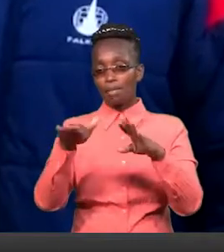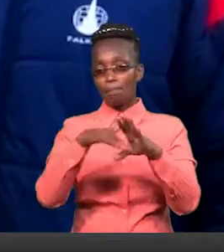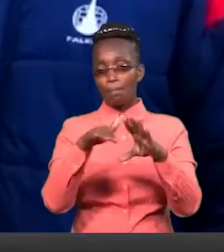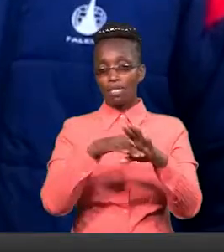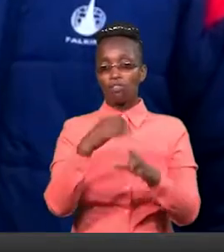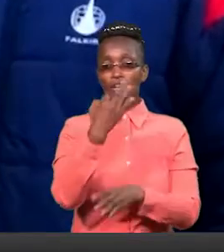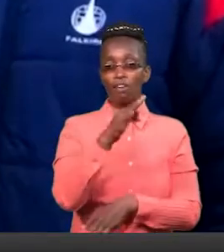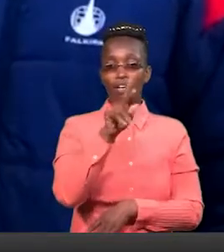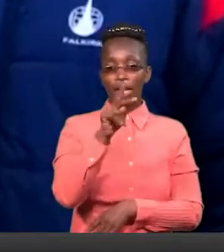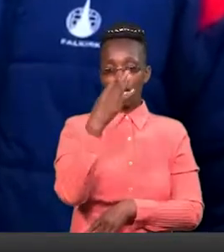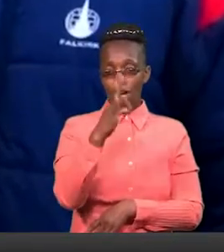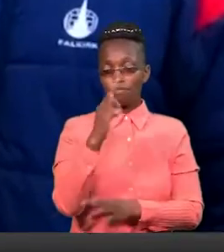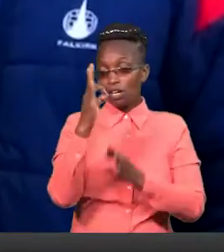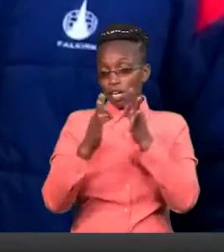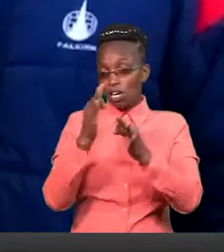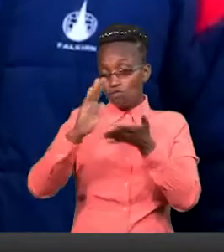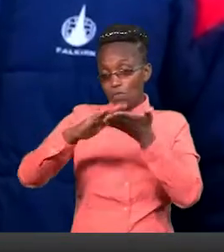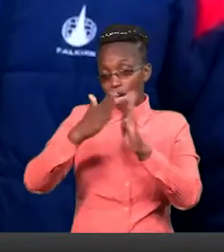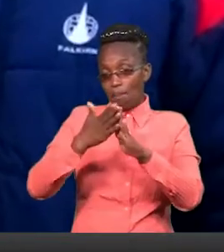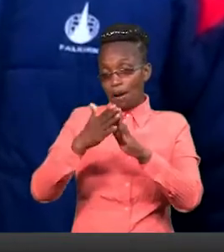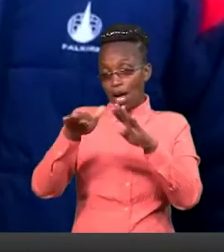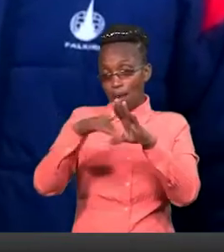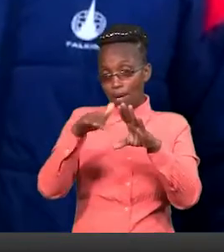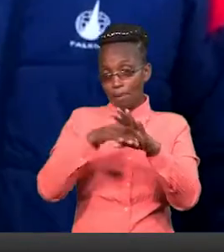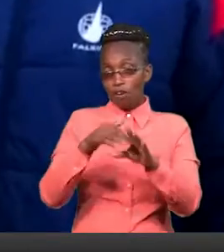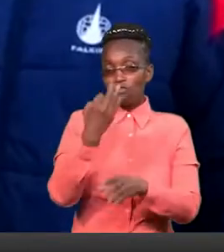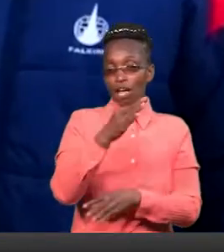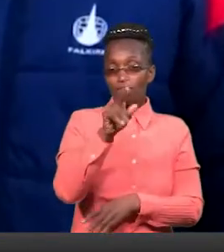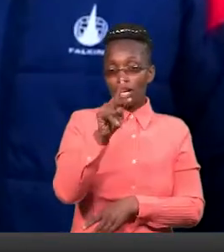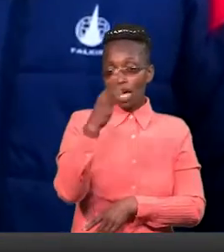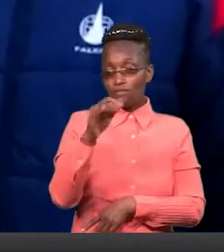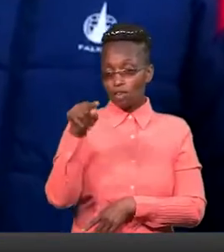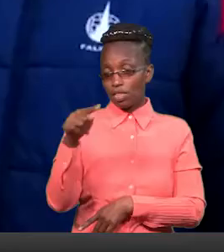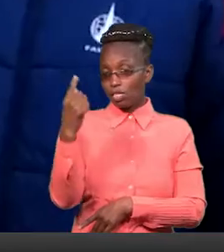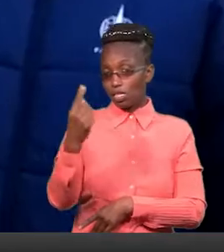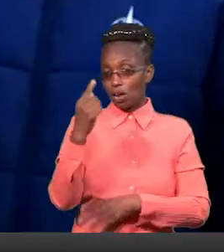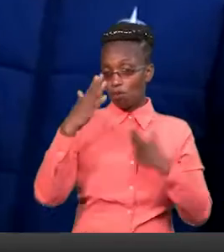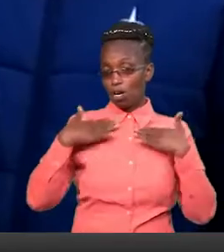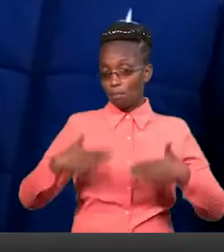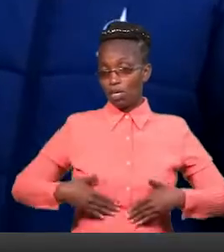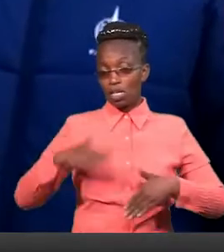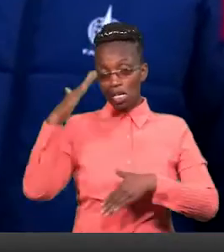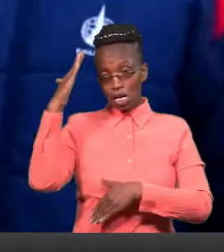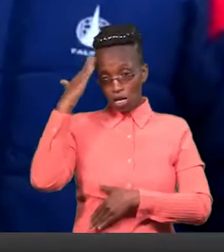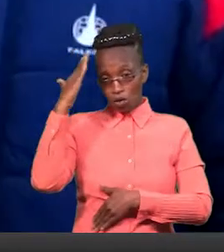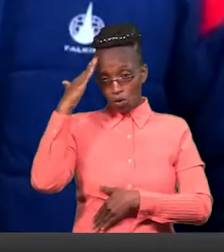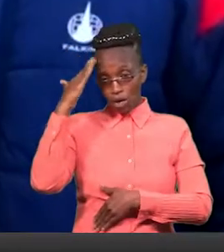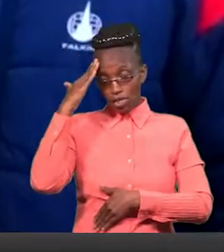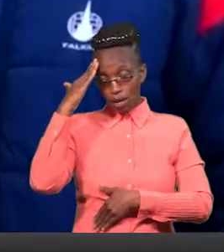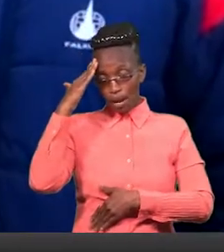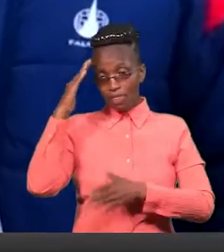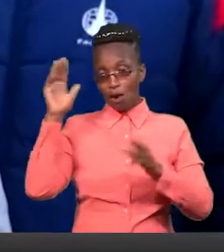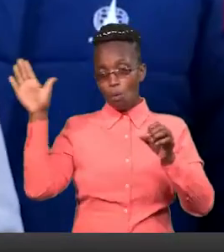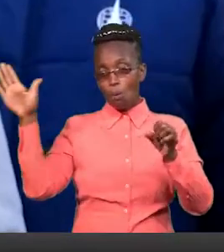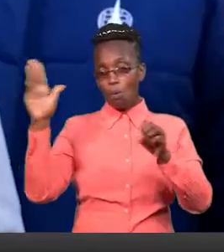mwanachama wa FKF, that is the only body recognized by the world, World Football Federation. Na